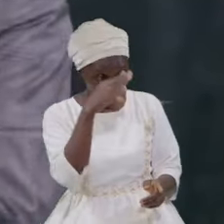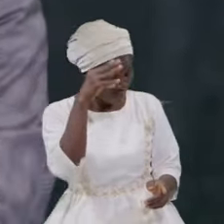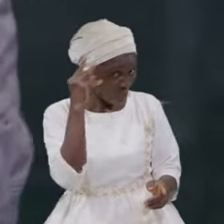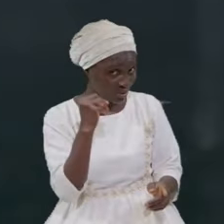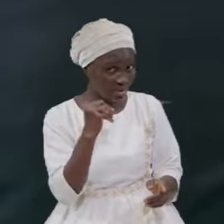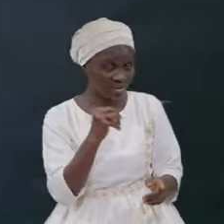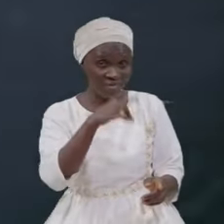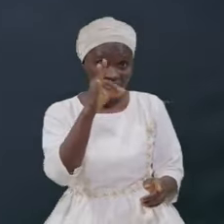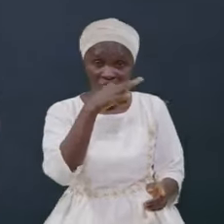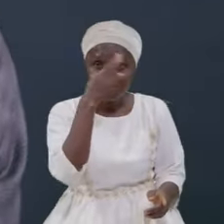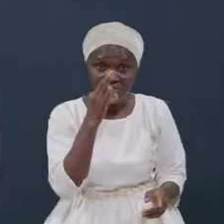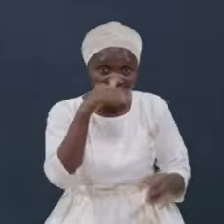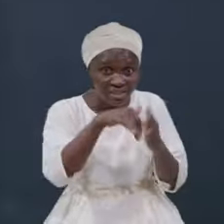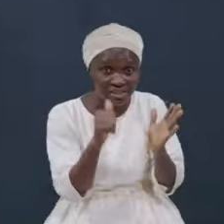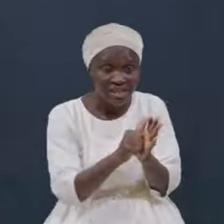n'amène personne au ciel.